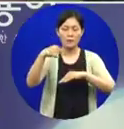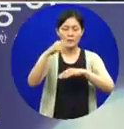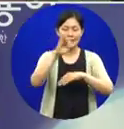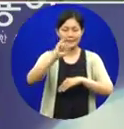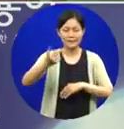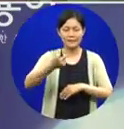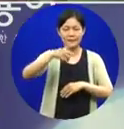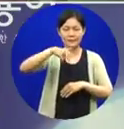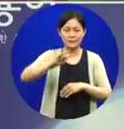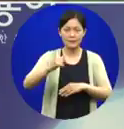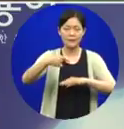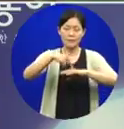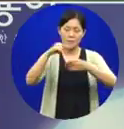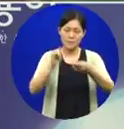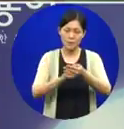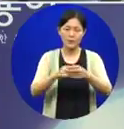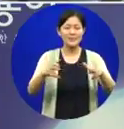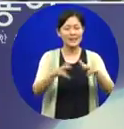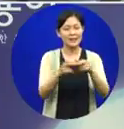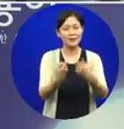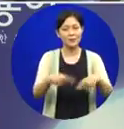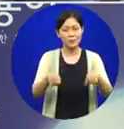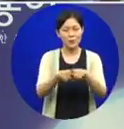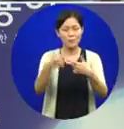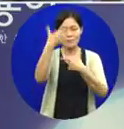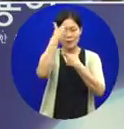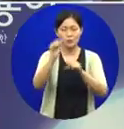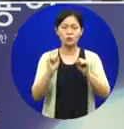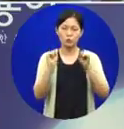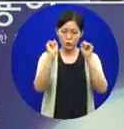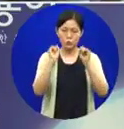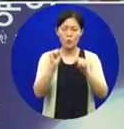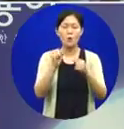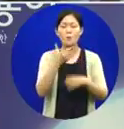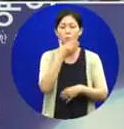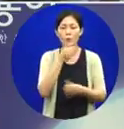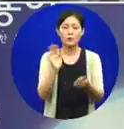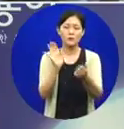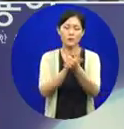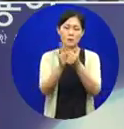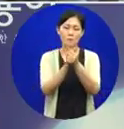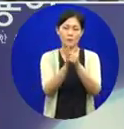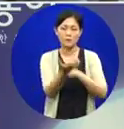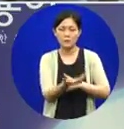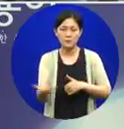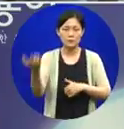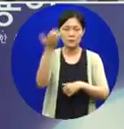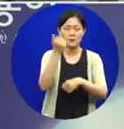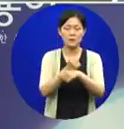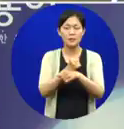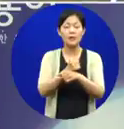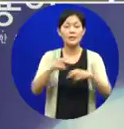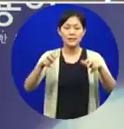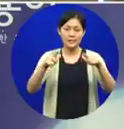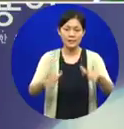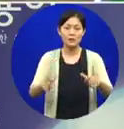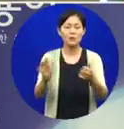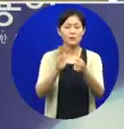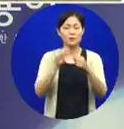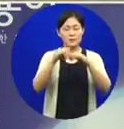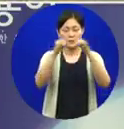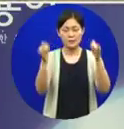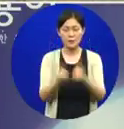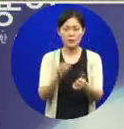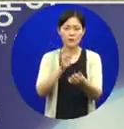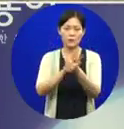어린이 인지능력 향상이나 심리지원, 장애인을 위한 맞춤 운동 등으로 복지 서비스의 수준을 한 차원 높인 지역사회